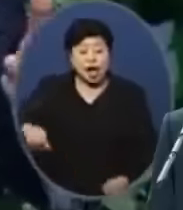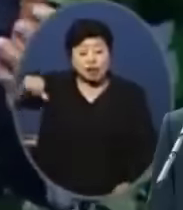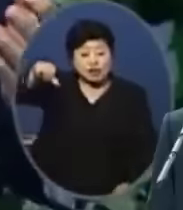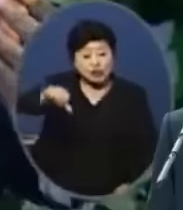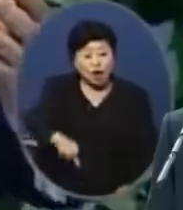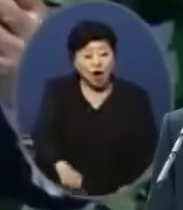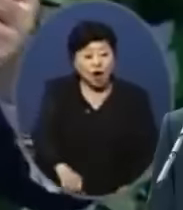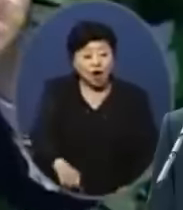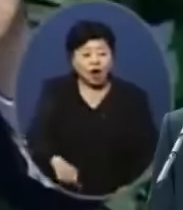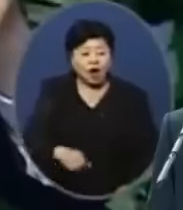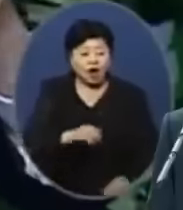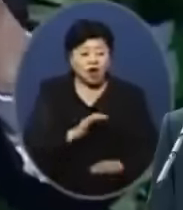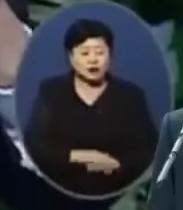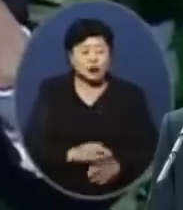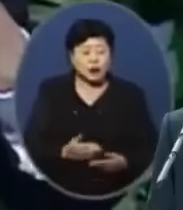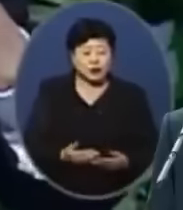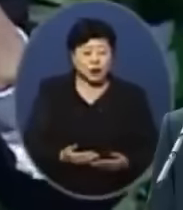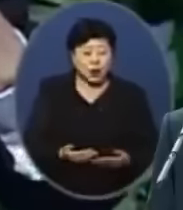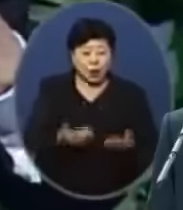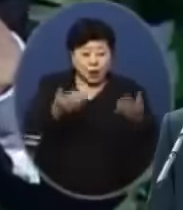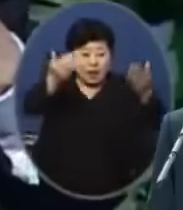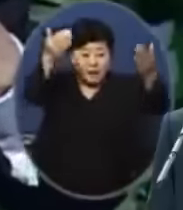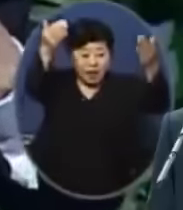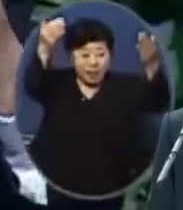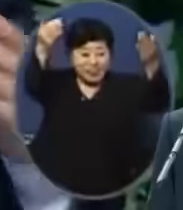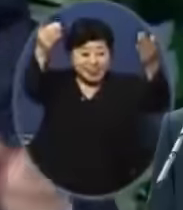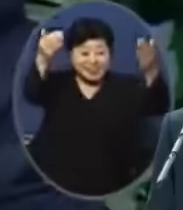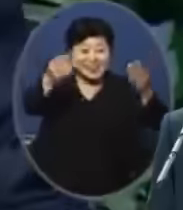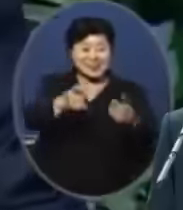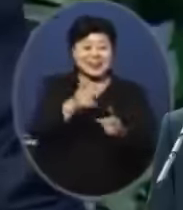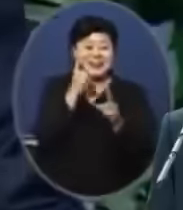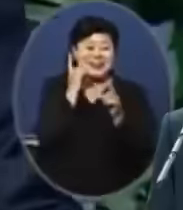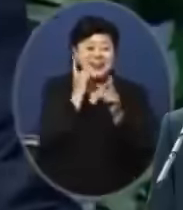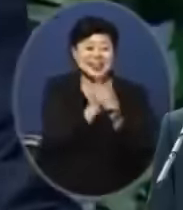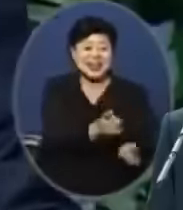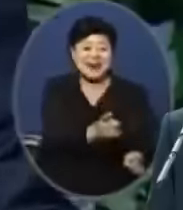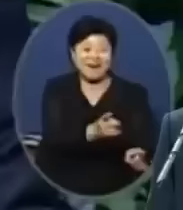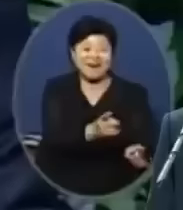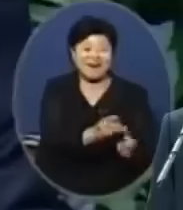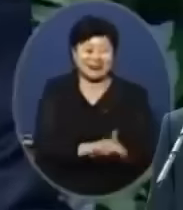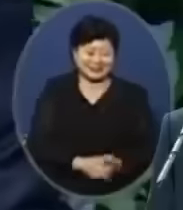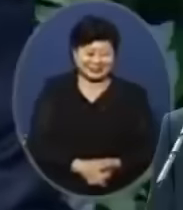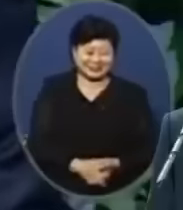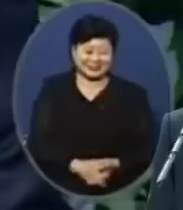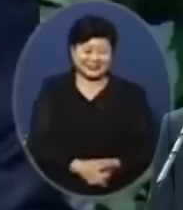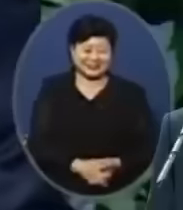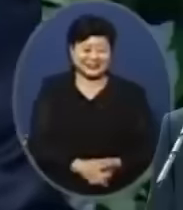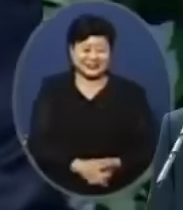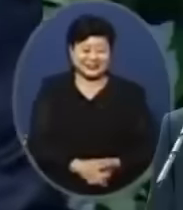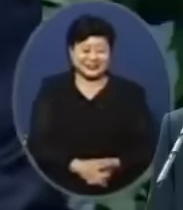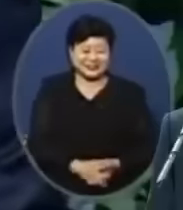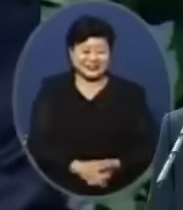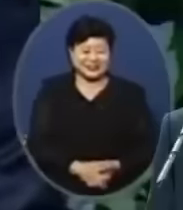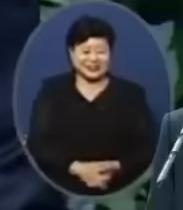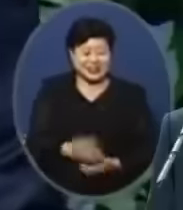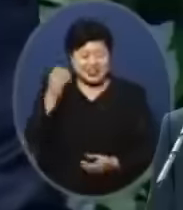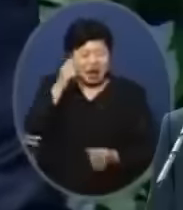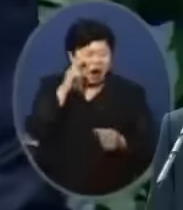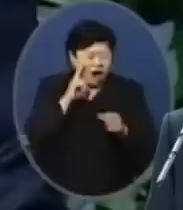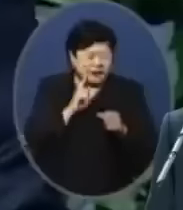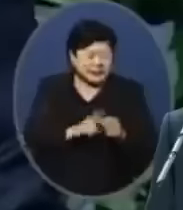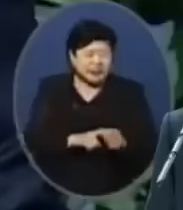이스라엘이 치고 아말렉이 쳐들어왔는 것입니다. 치고 이기는 것이